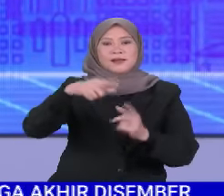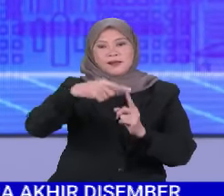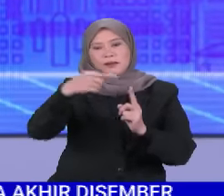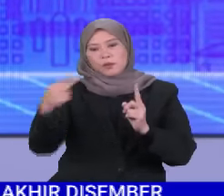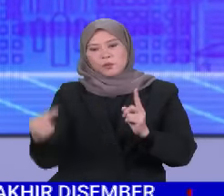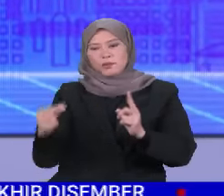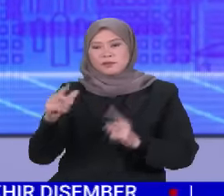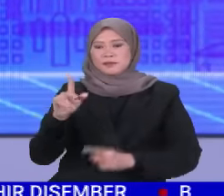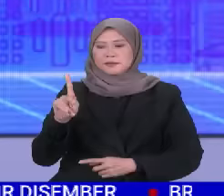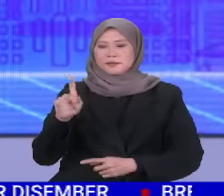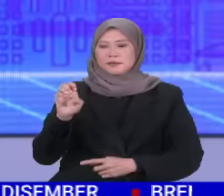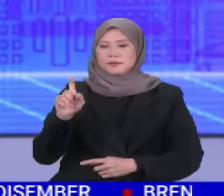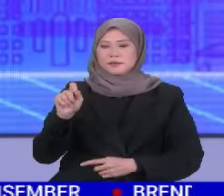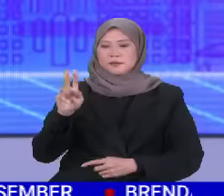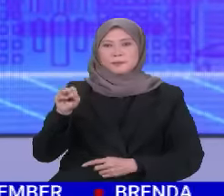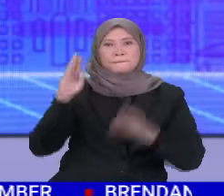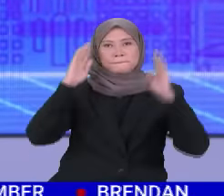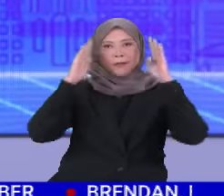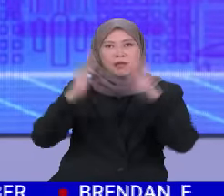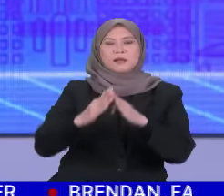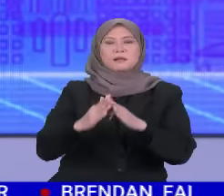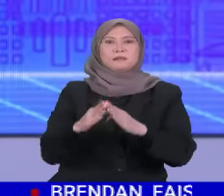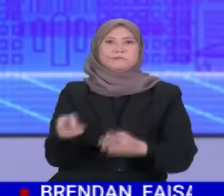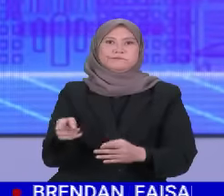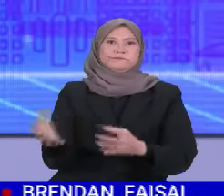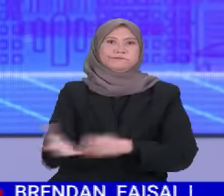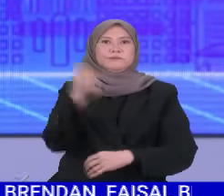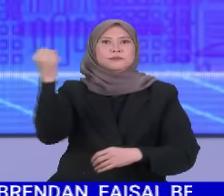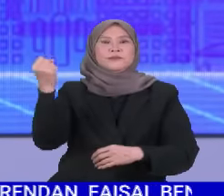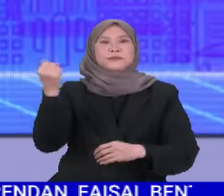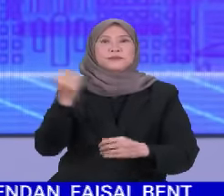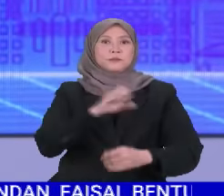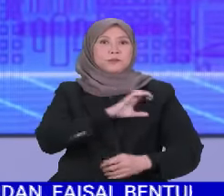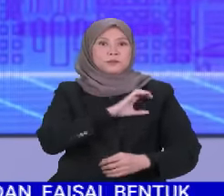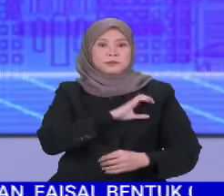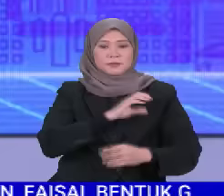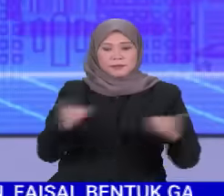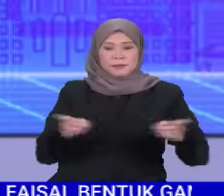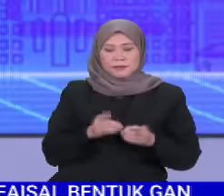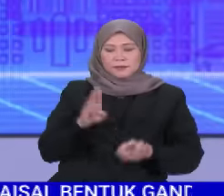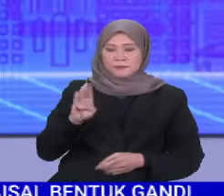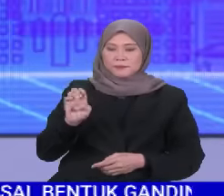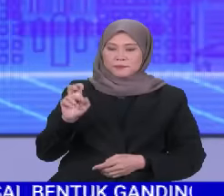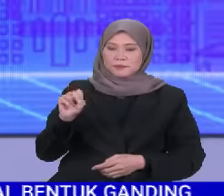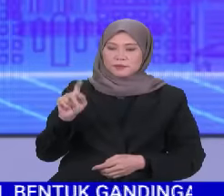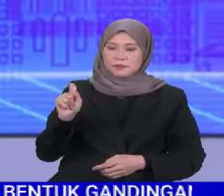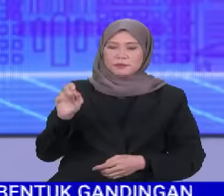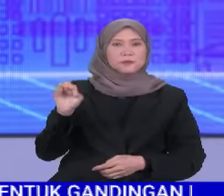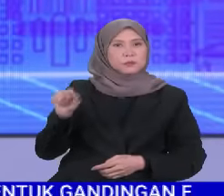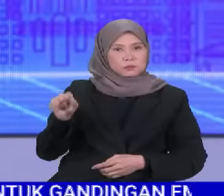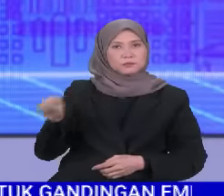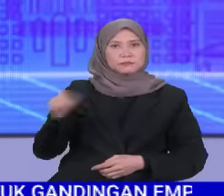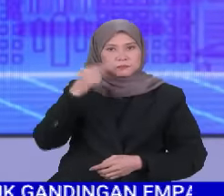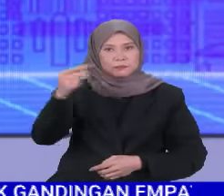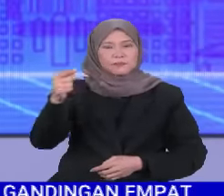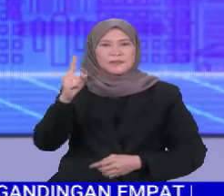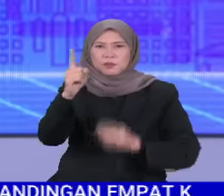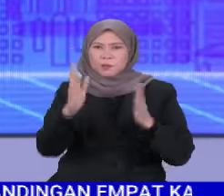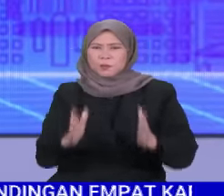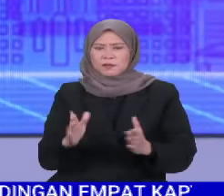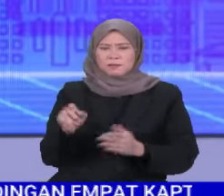di sekitar pohon tumpas ketua polisi daerah Betung sepeda usaha Muhammad Kahar berkata seorang